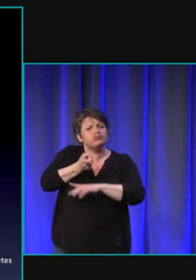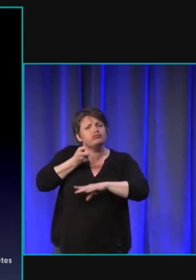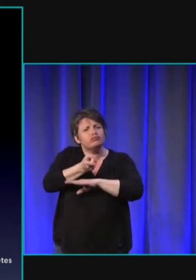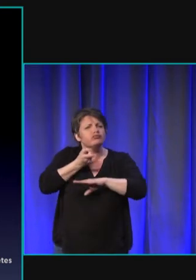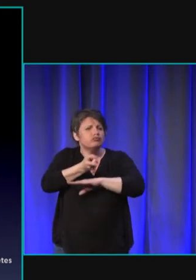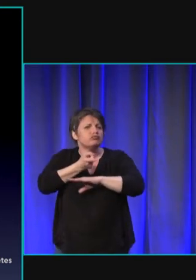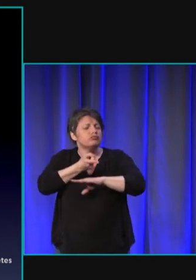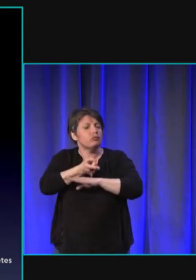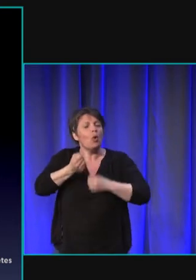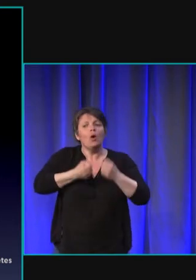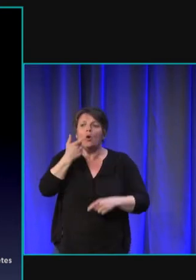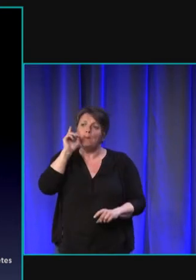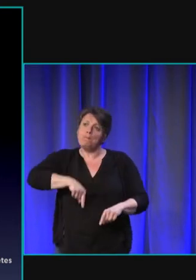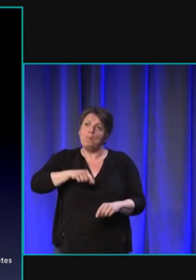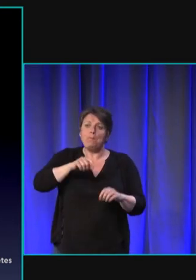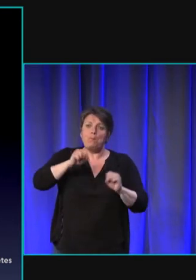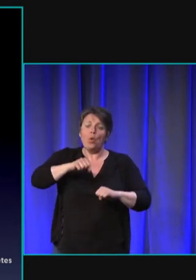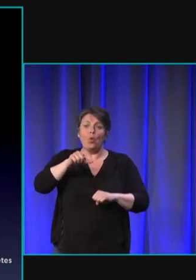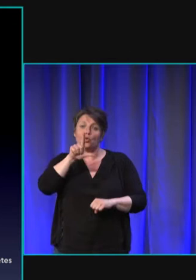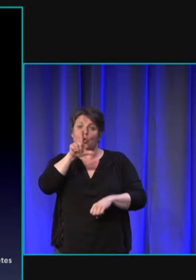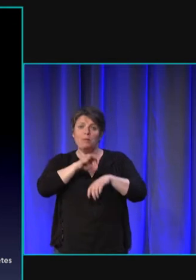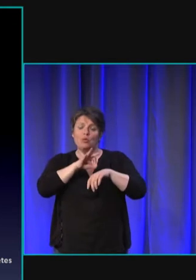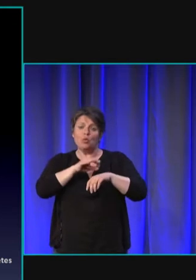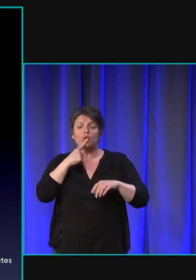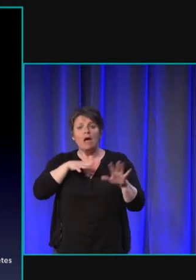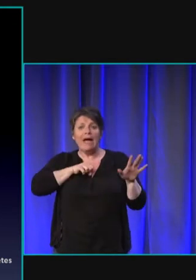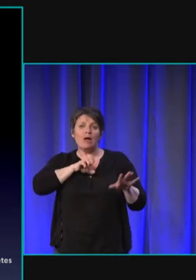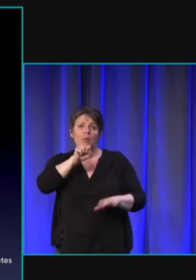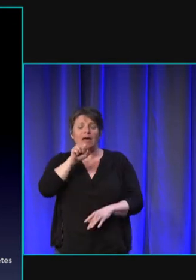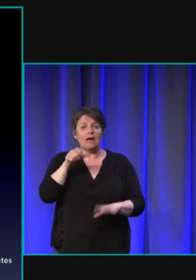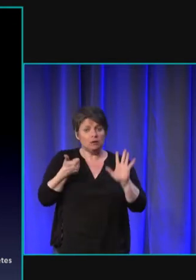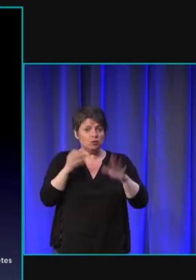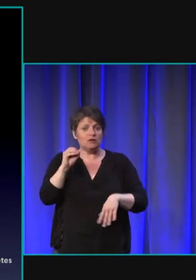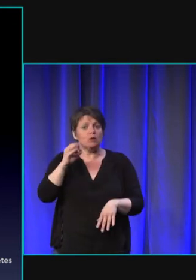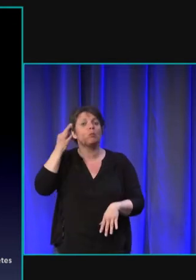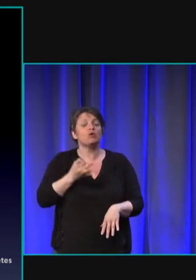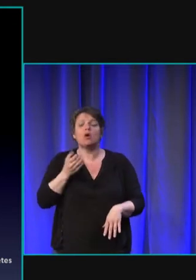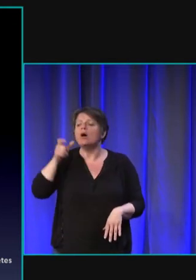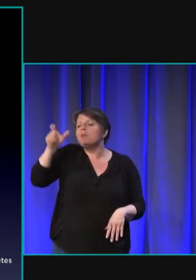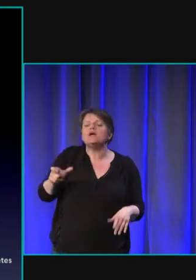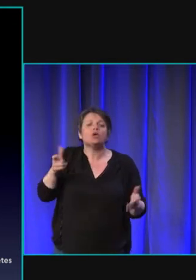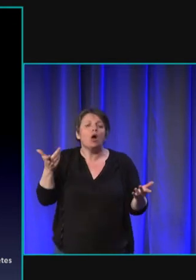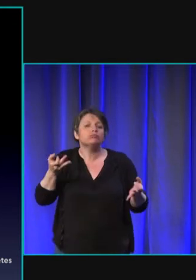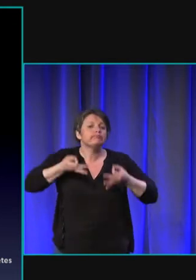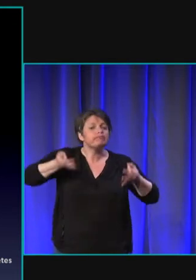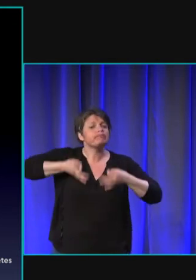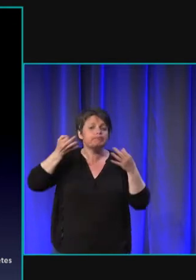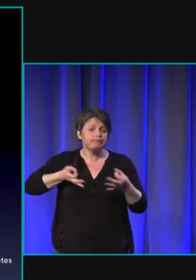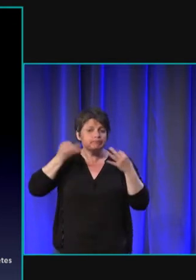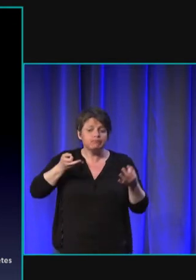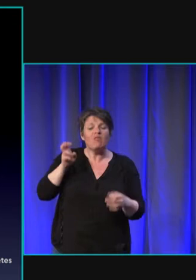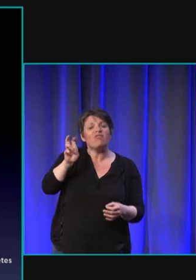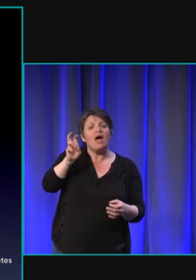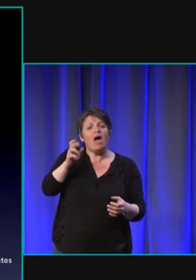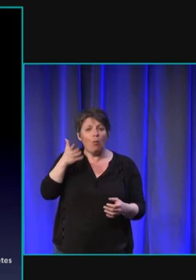2 minutes, ils ont récupéré à peu près 60%. Alors qu'un adulte lambda, en vert ici, en 2